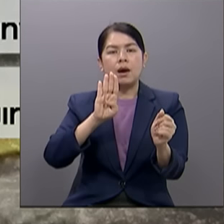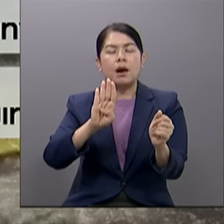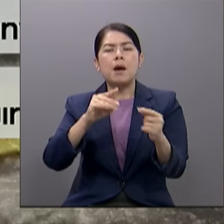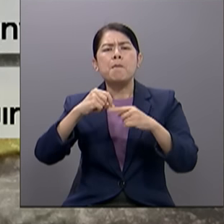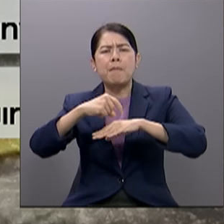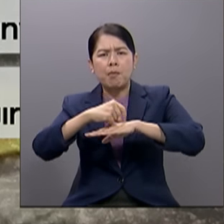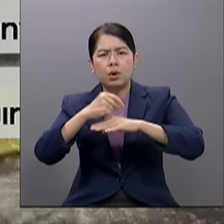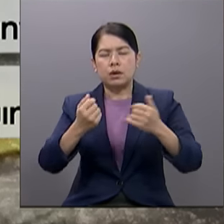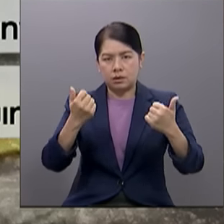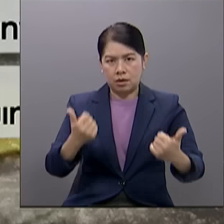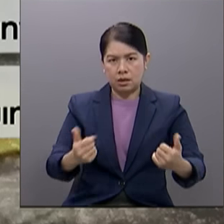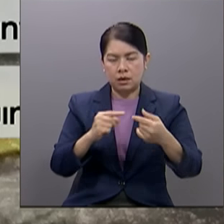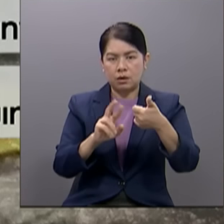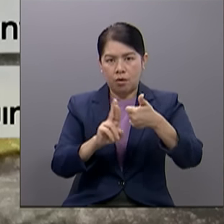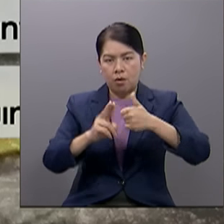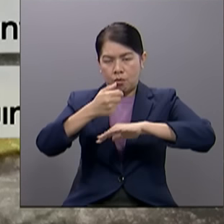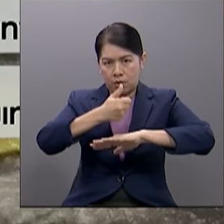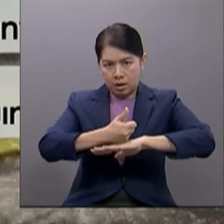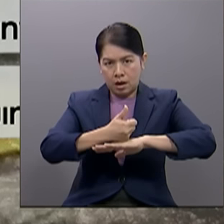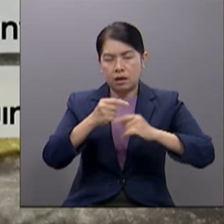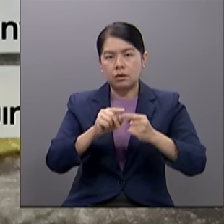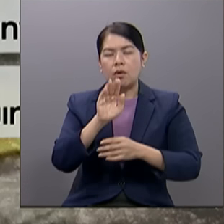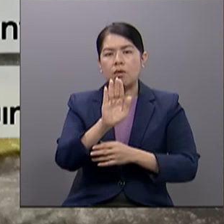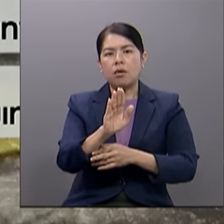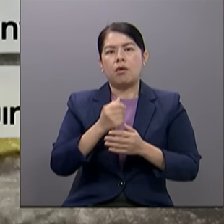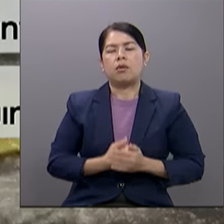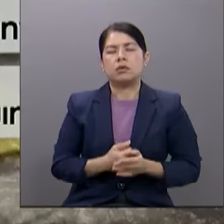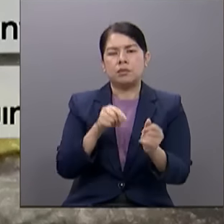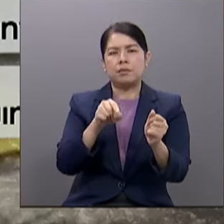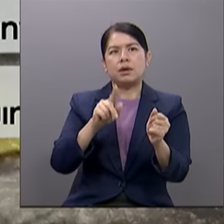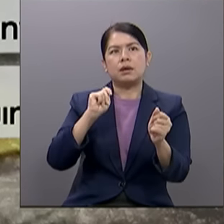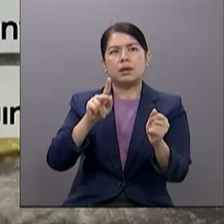ตำแหน่งเป็นรองผู้กำกับการปราบปรามที่สนท่าข้ามค่ะ